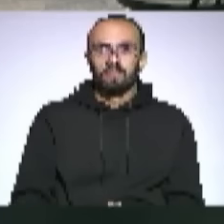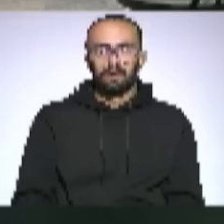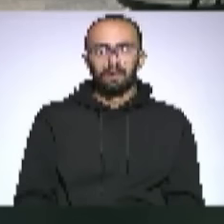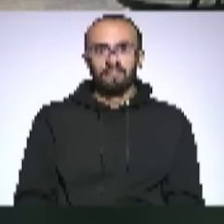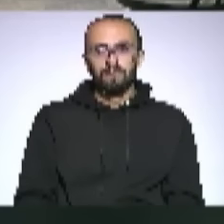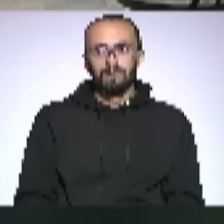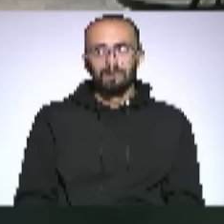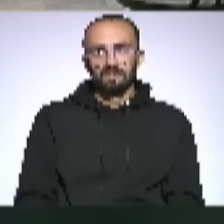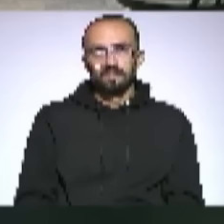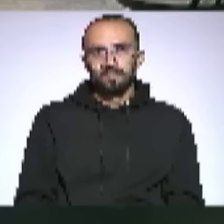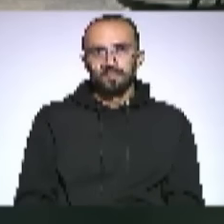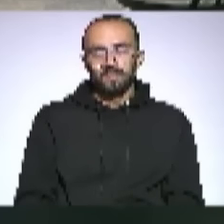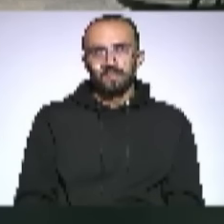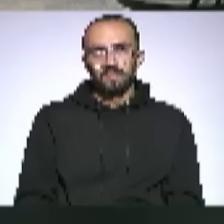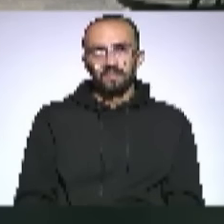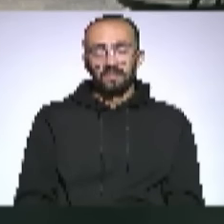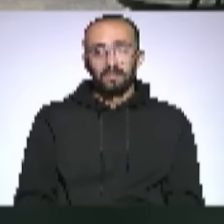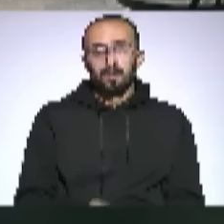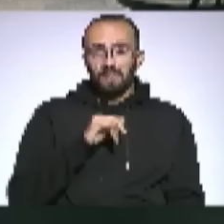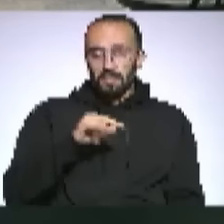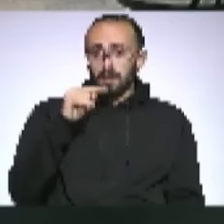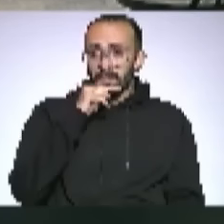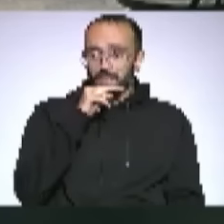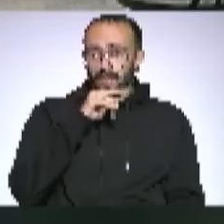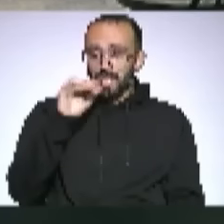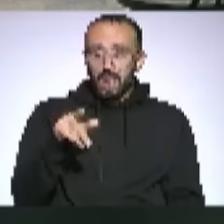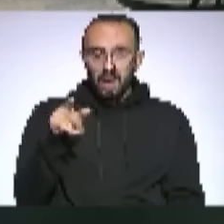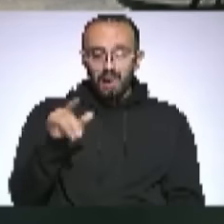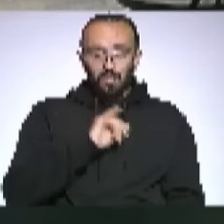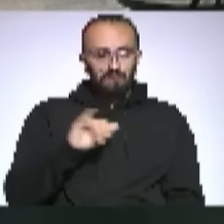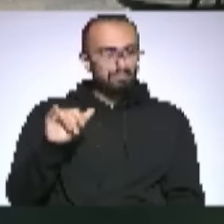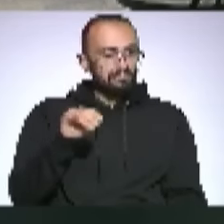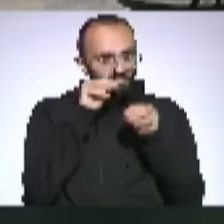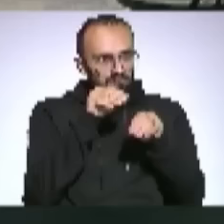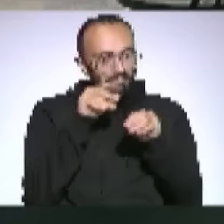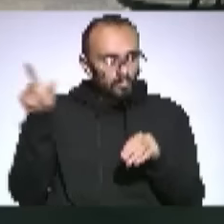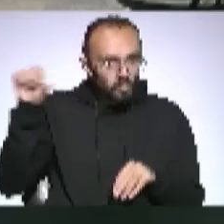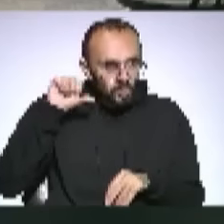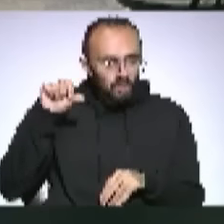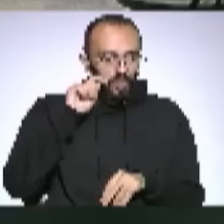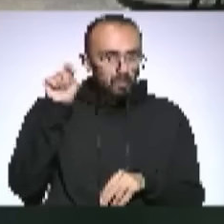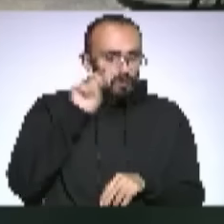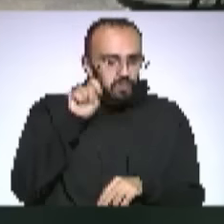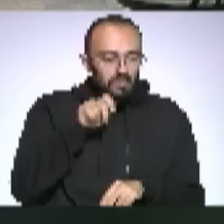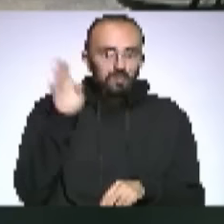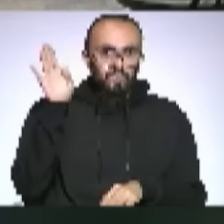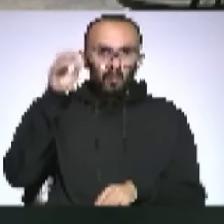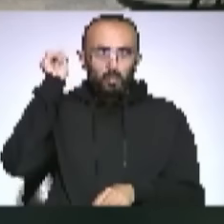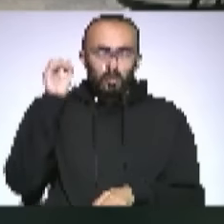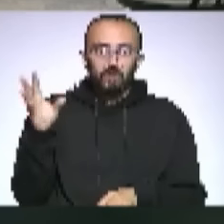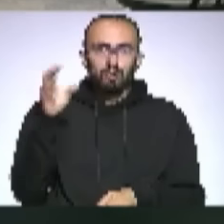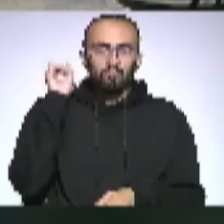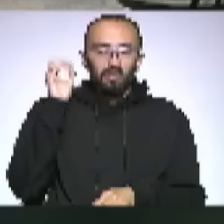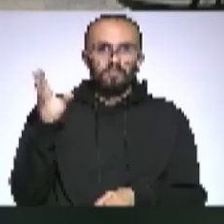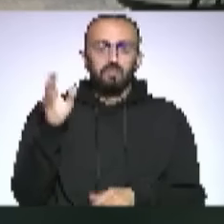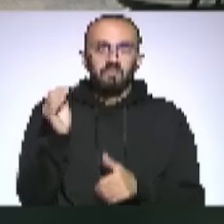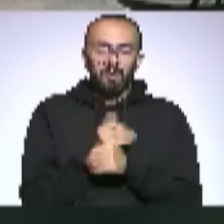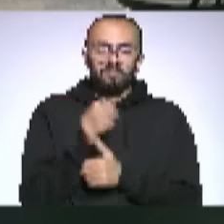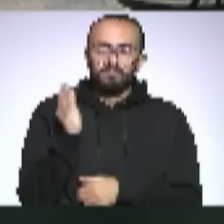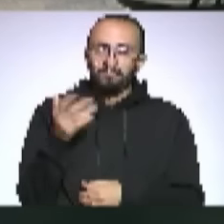ام يعني هي طمها قاعده بتحفظ العيال ان ابوكم ده راجل مجرم